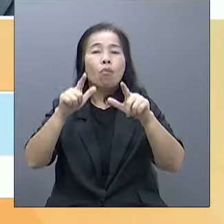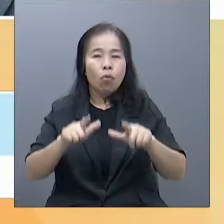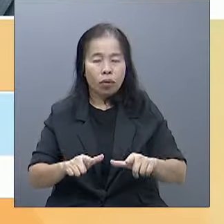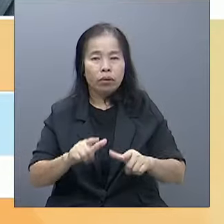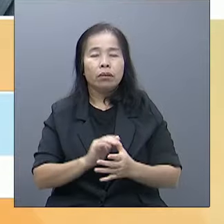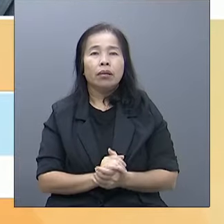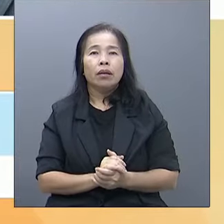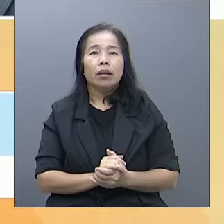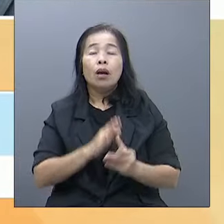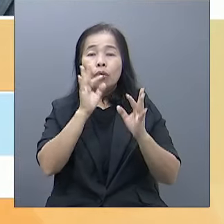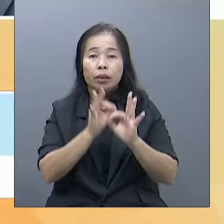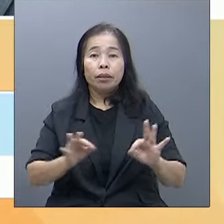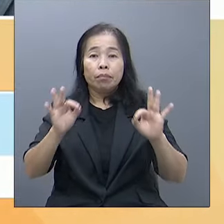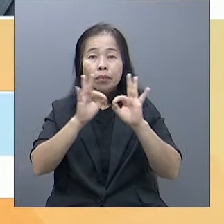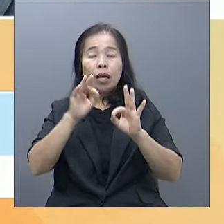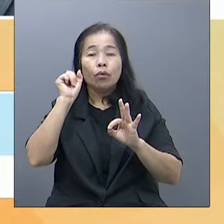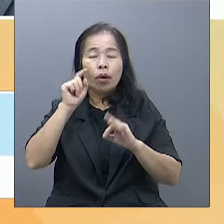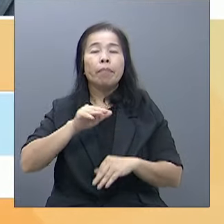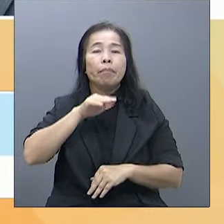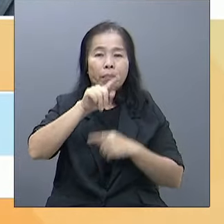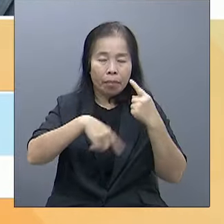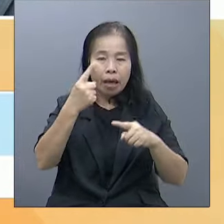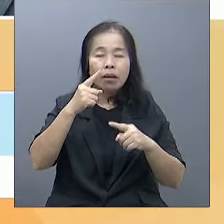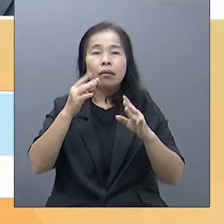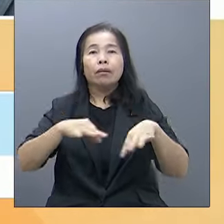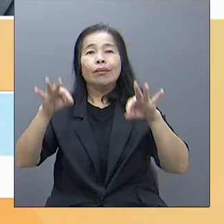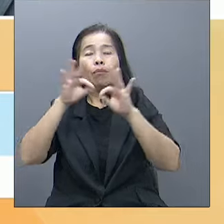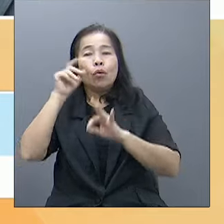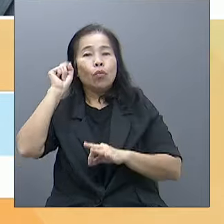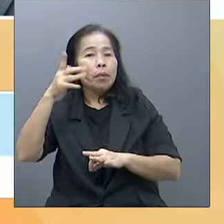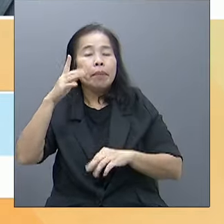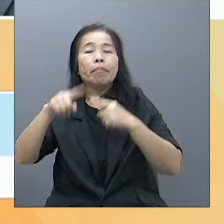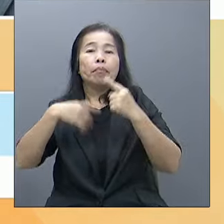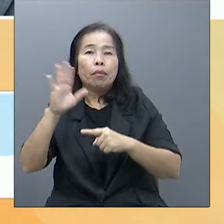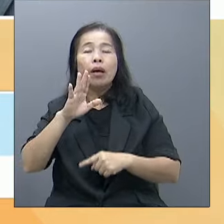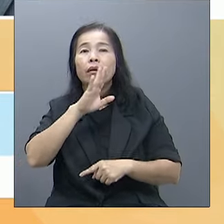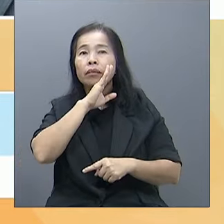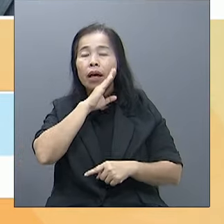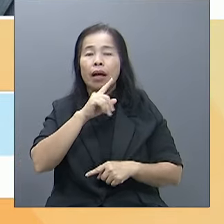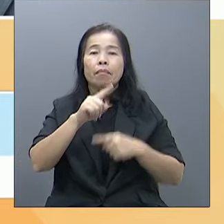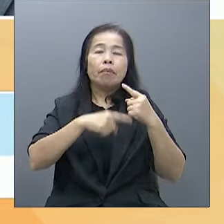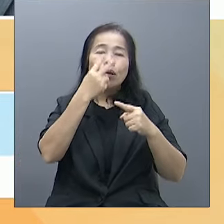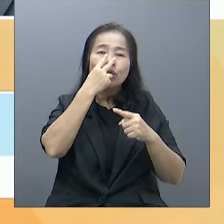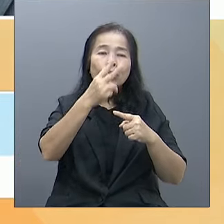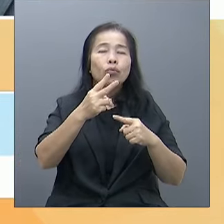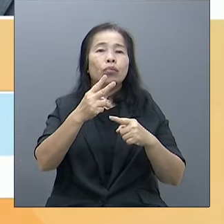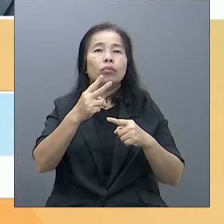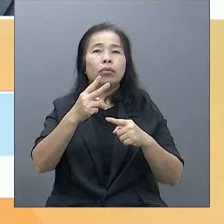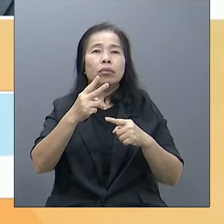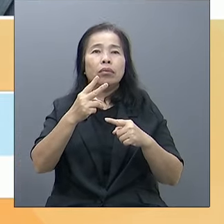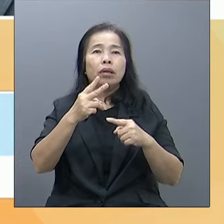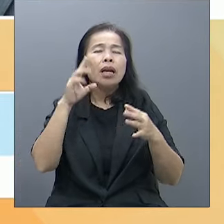ำเป็นก็อย่างเช่นพาเด็กไปภูเขาพาเด็กไปทะเลพาเด็กไปดูสวนที่มันไม่เกี่ยวข้องกับการเรีย